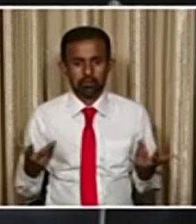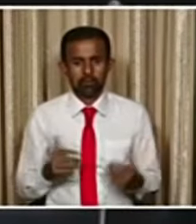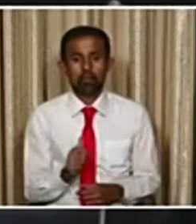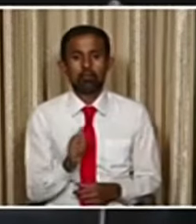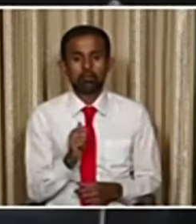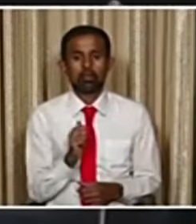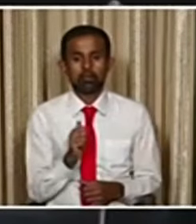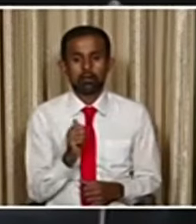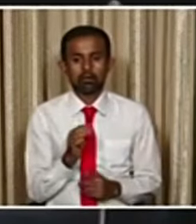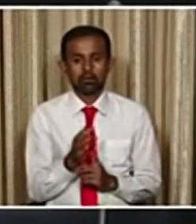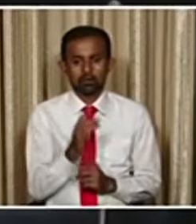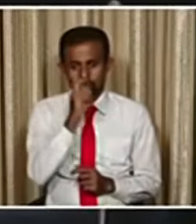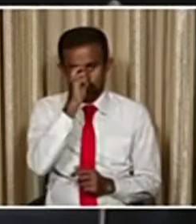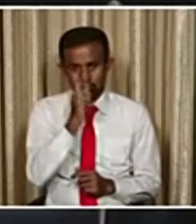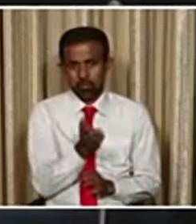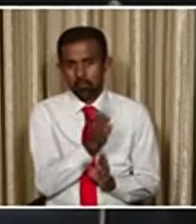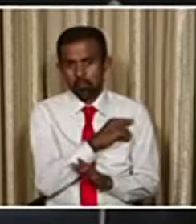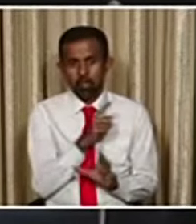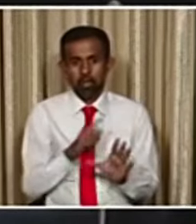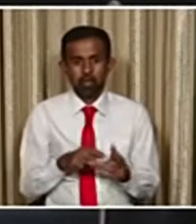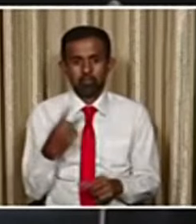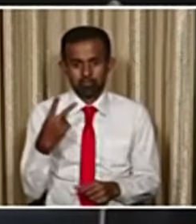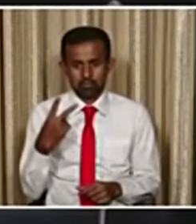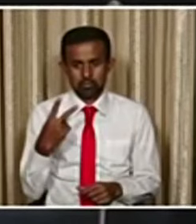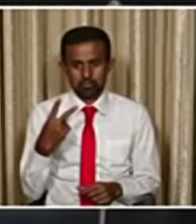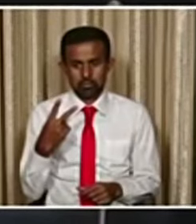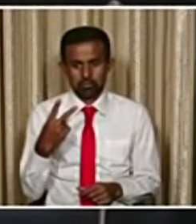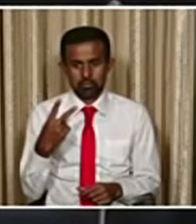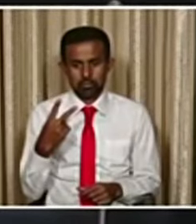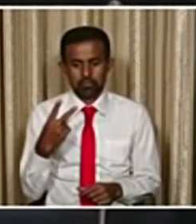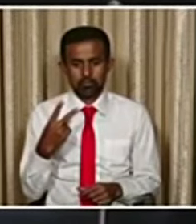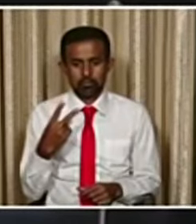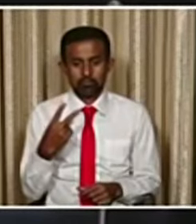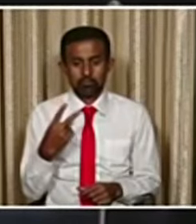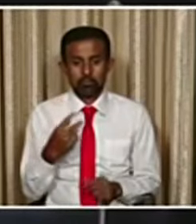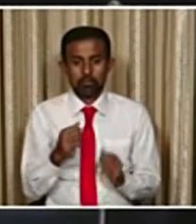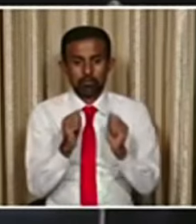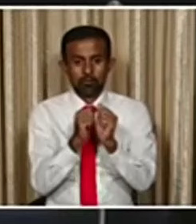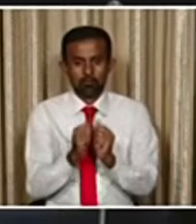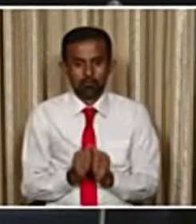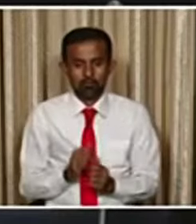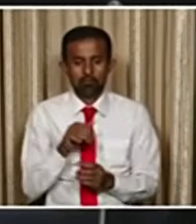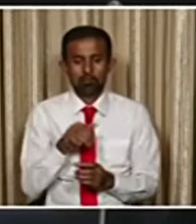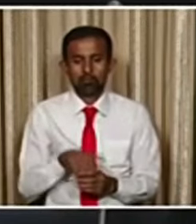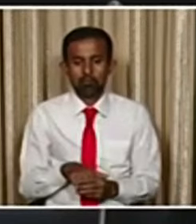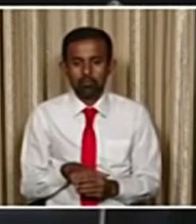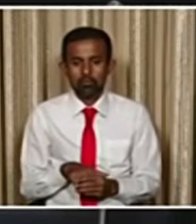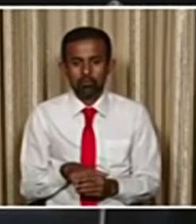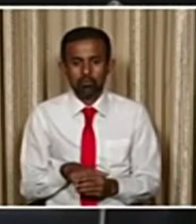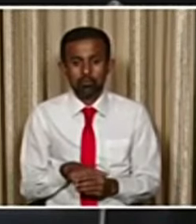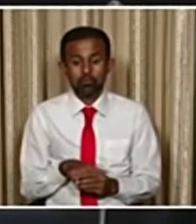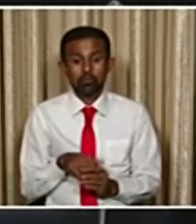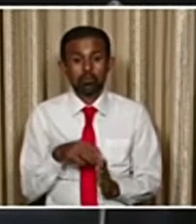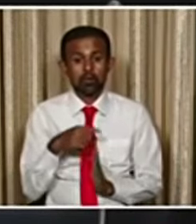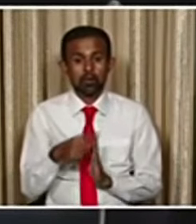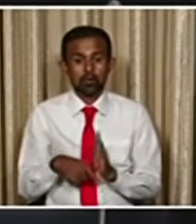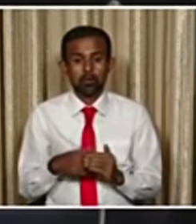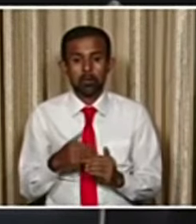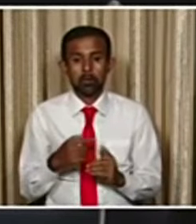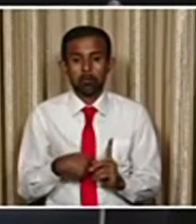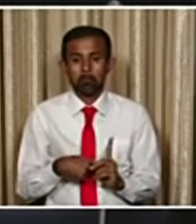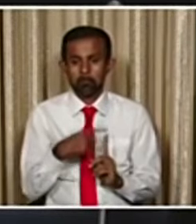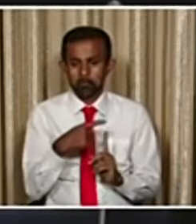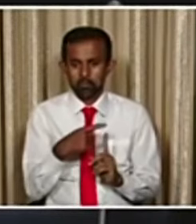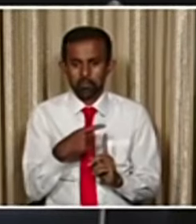ಅಯ್ಯೇ ಜನಾಧಿಪತ್ಯಮ ಪಶುಗೆ ಅವರುದು ದೇಕೆ ಮಮ್ಮ ಇದಿರಿಯಟ ಇಲ್ಲ ಕಿಯನ್ನ ಕರಪು ಕಾರ್ಯ ತುಲ ಎತುಮಾಟ ರಟ ಇದಿರಿಯಟ